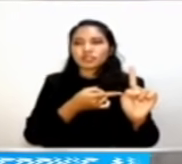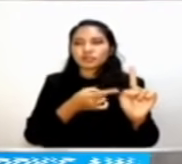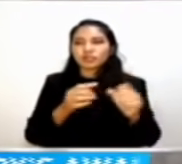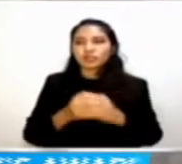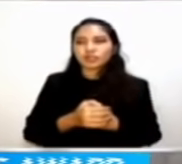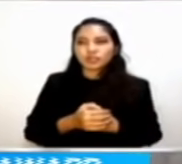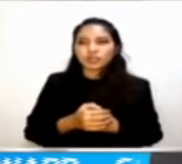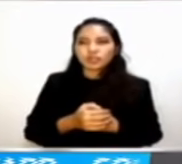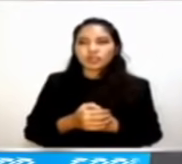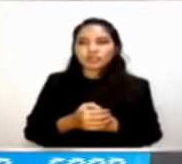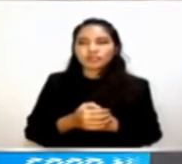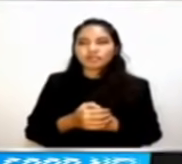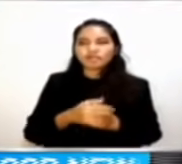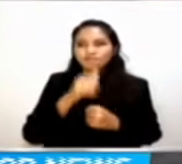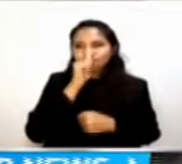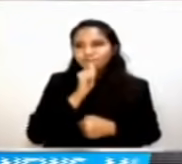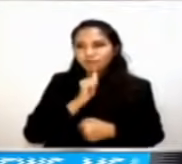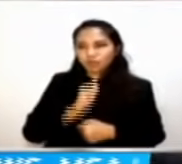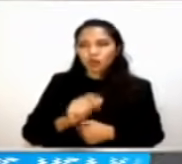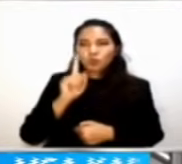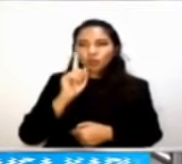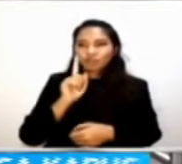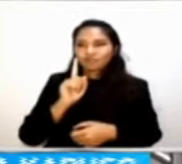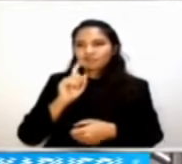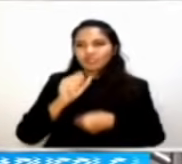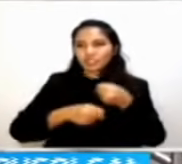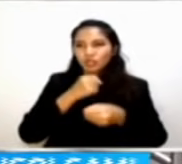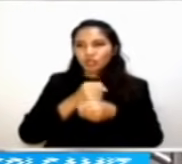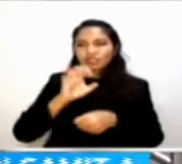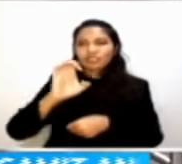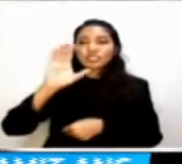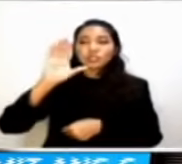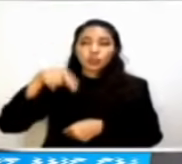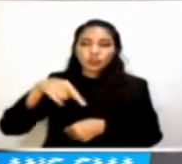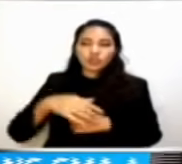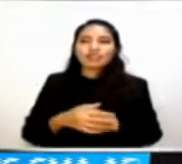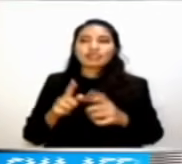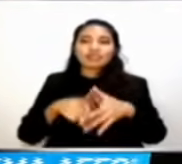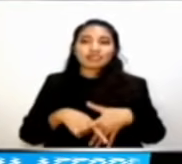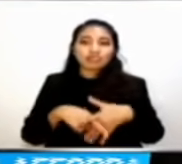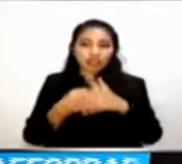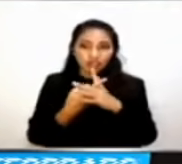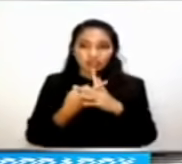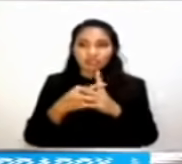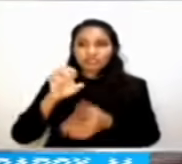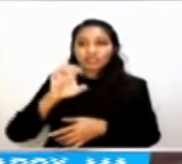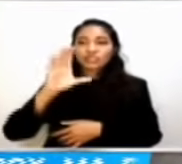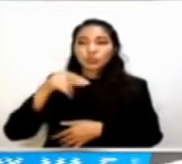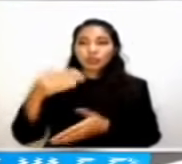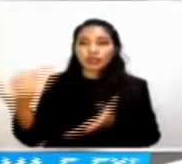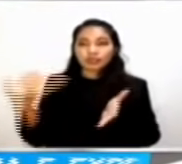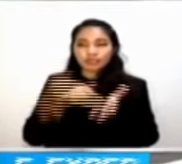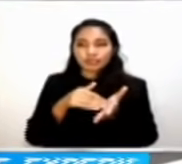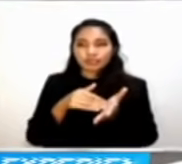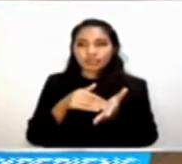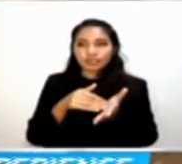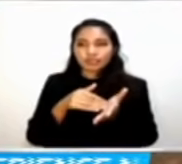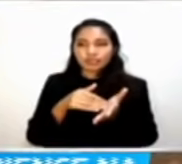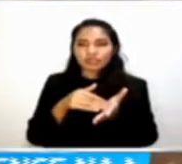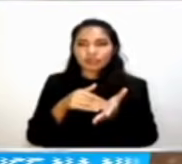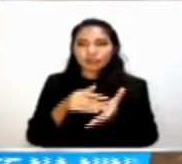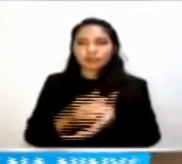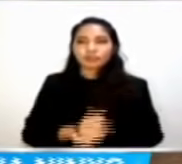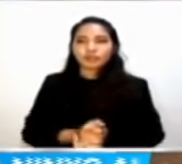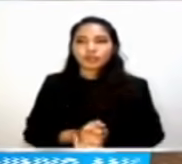quarantine restrictions? Simula nung ipatupad ang ECQ sa NCR, nakagarahin na siya tanghali pa lang. Talo po,